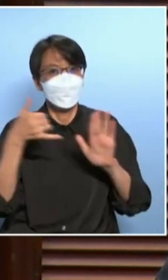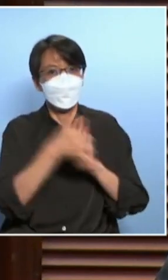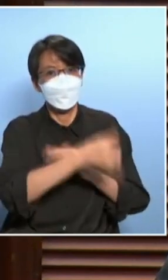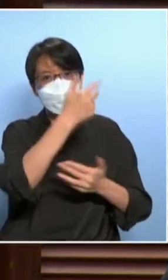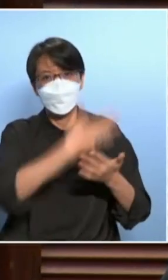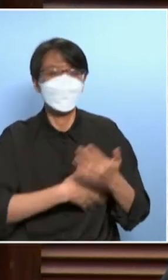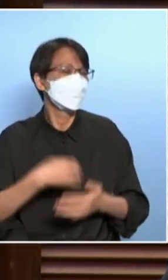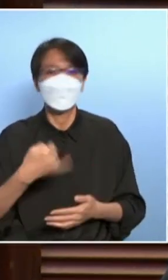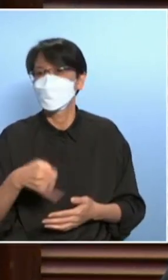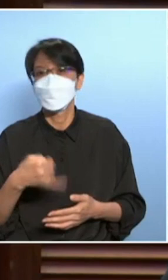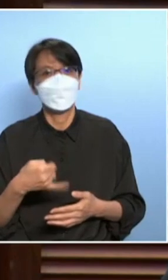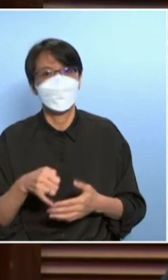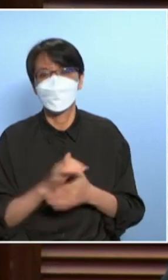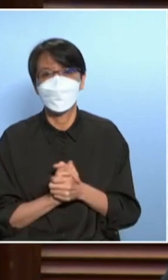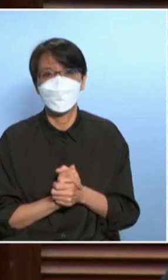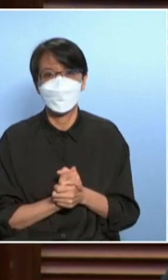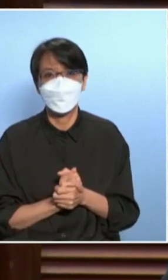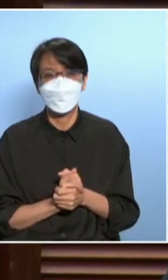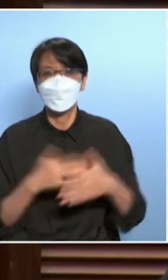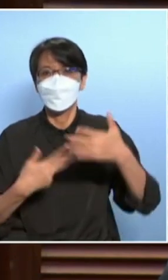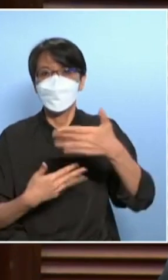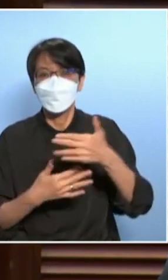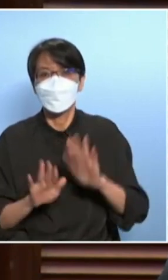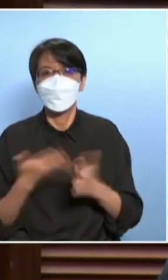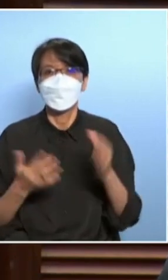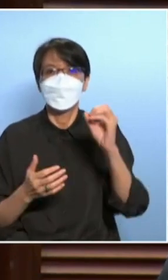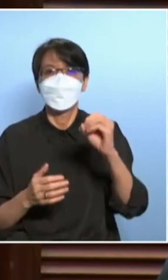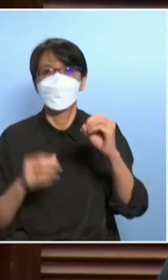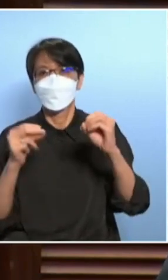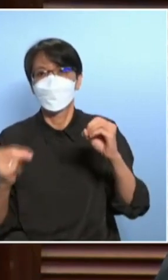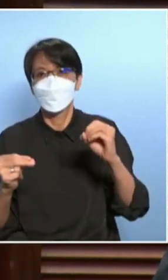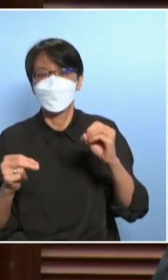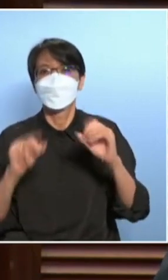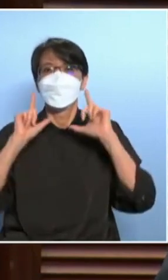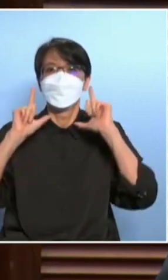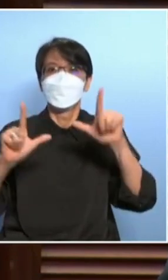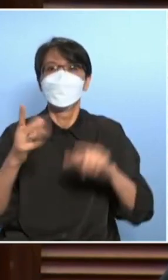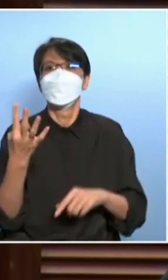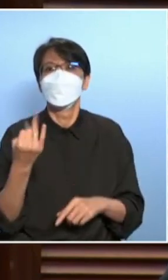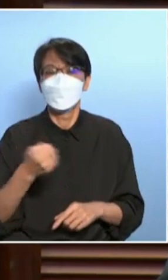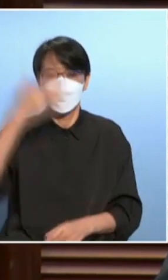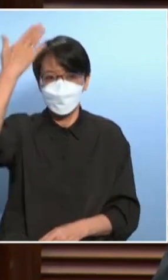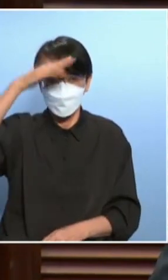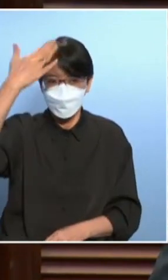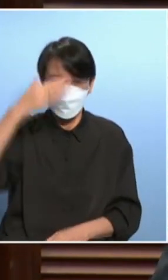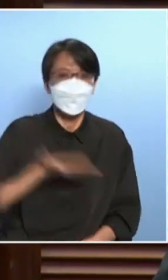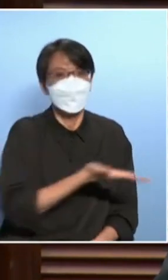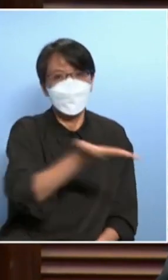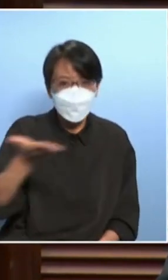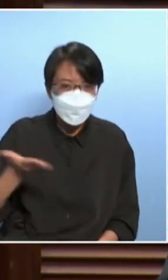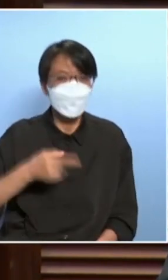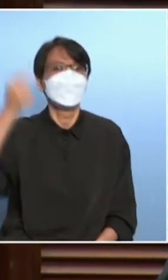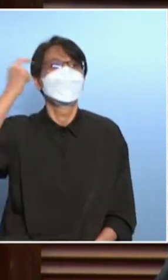措施嘅。至於係咪係幾時推0+7咧？我相信我都答咗好多次噶啦，我亦都明白大家都好關注嘅，即係